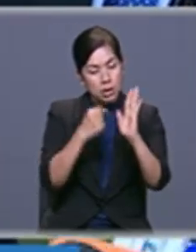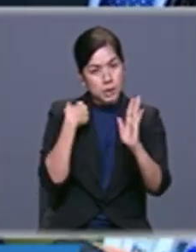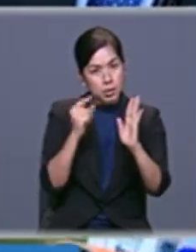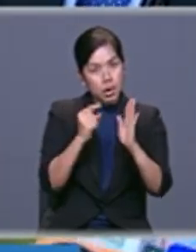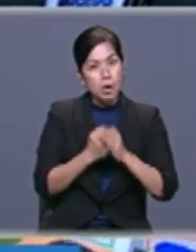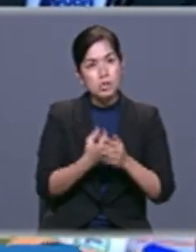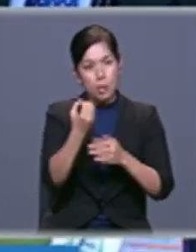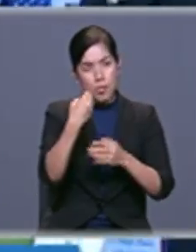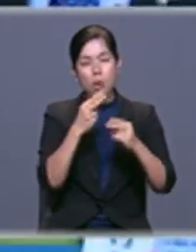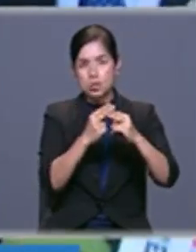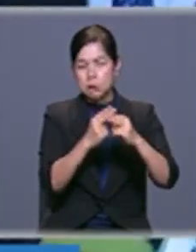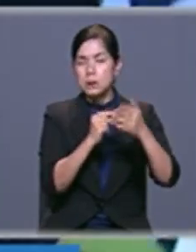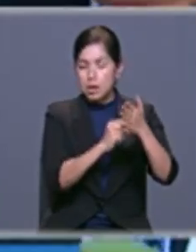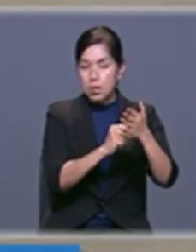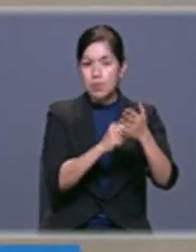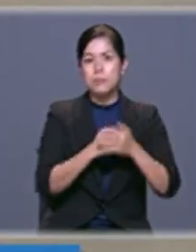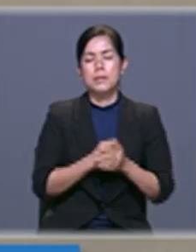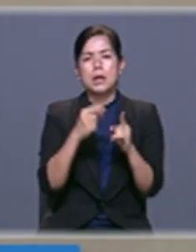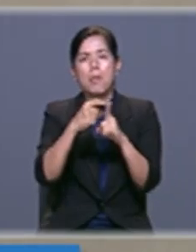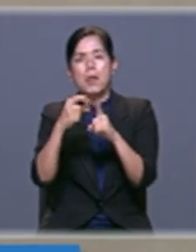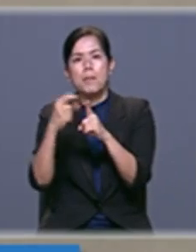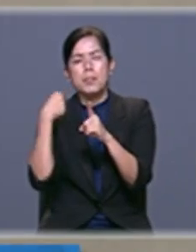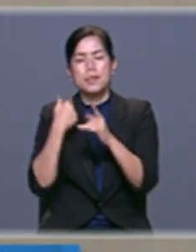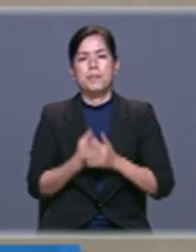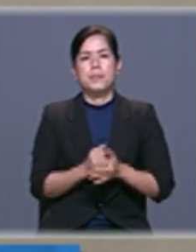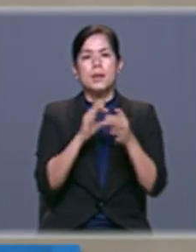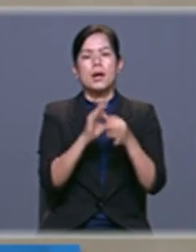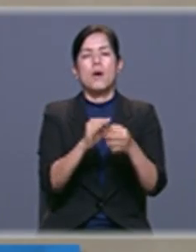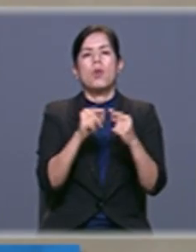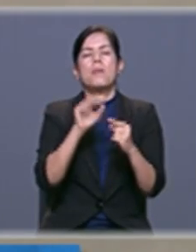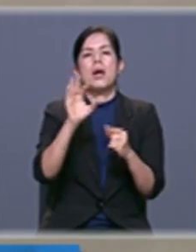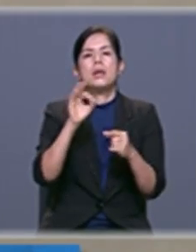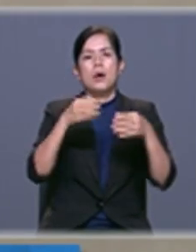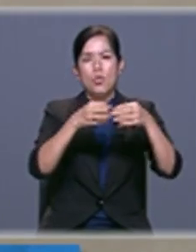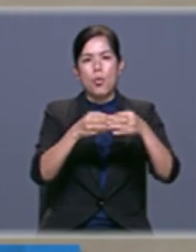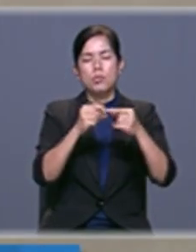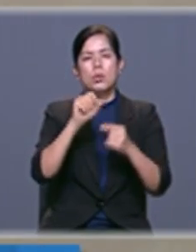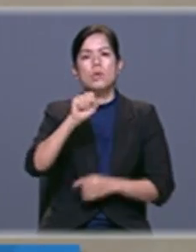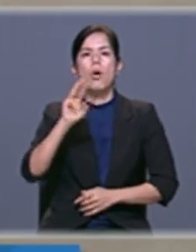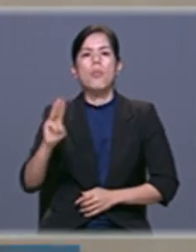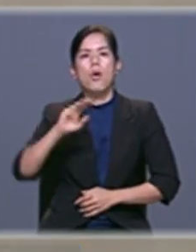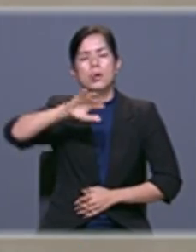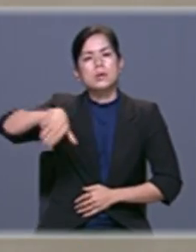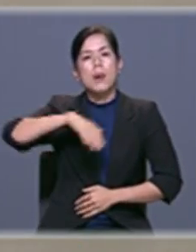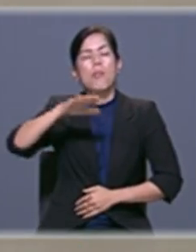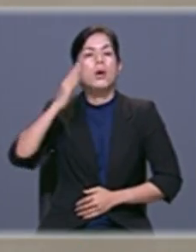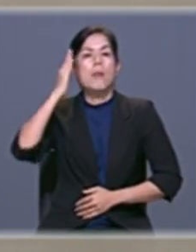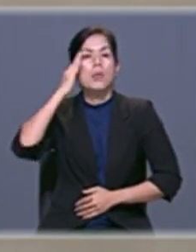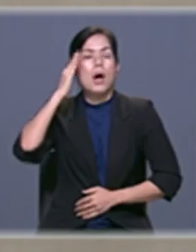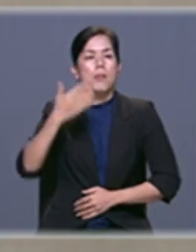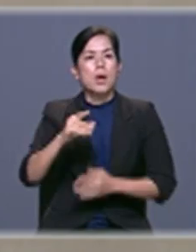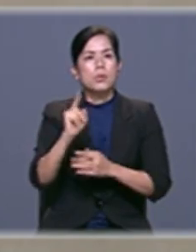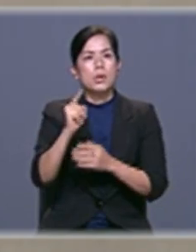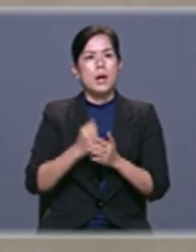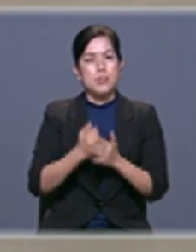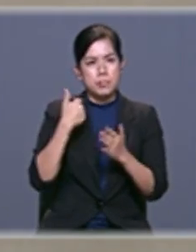งท่านเสนออะไรกู้ไปความคืบหน้าในการสรรหาสว.วันนี้ทุกคนทราบอยู่แล้วนี่จ้ะว่าการมันมีกรรมการทั้งส